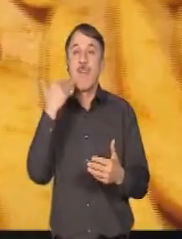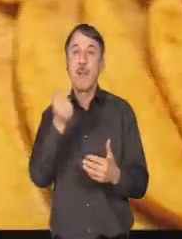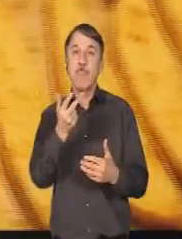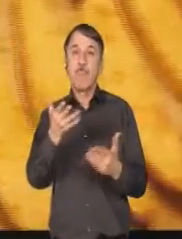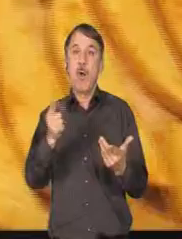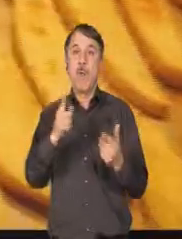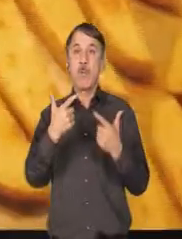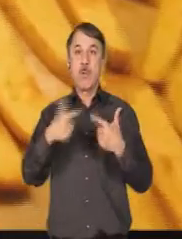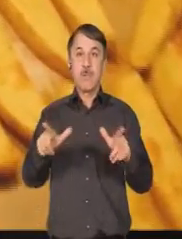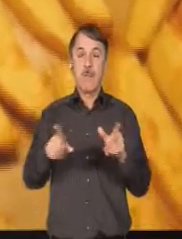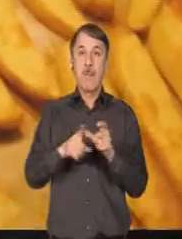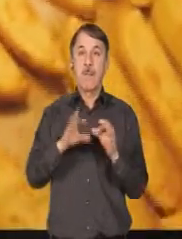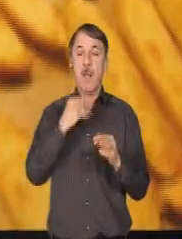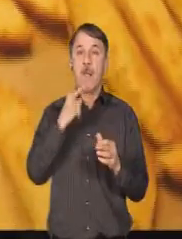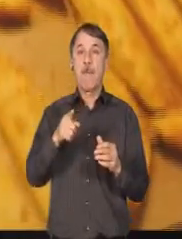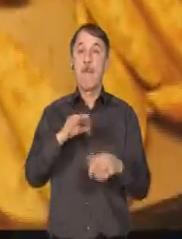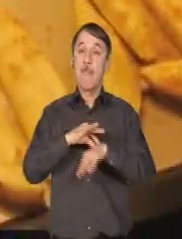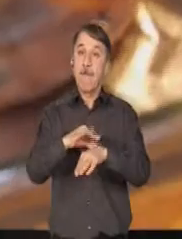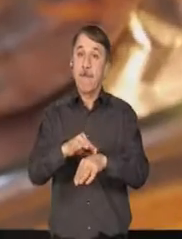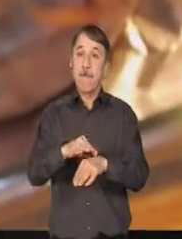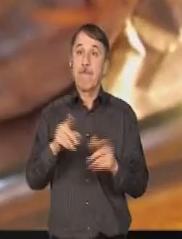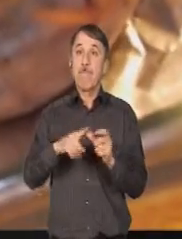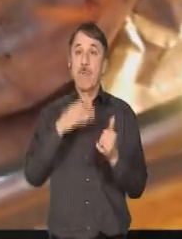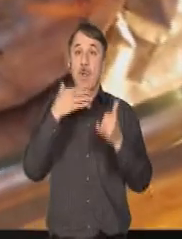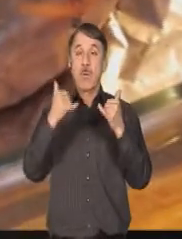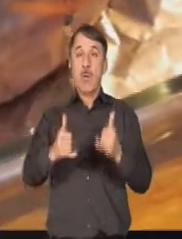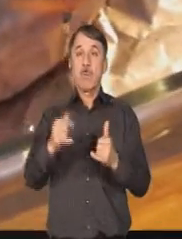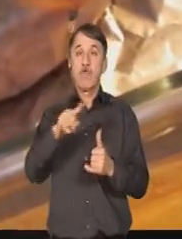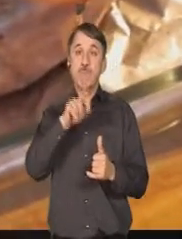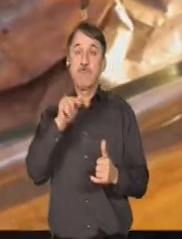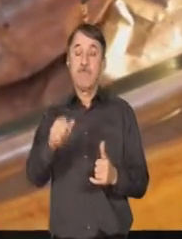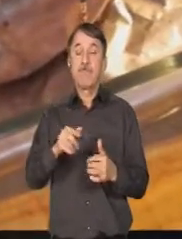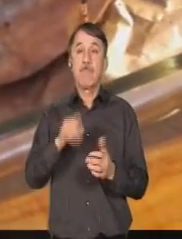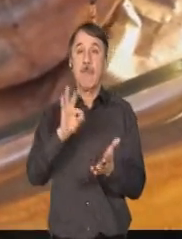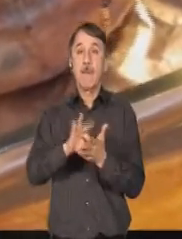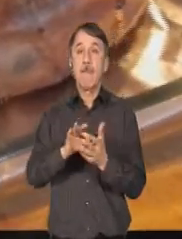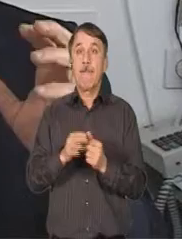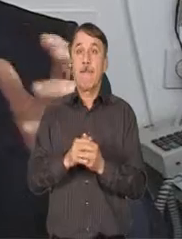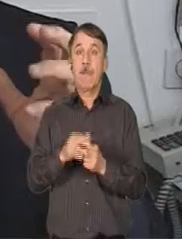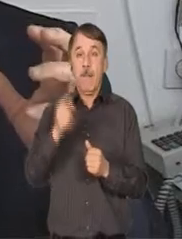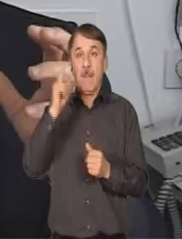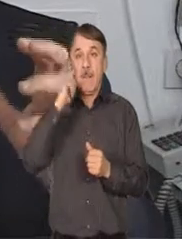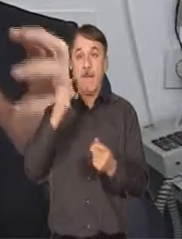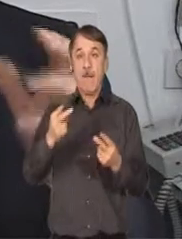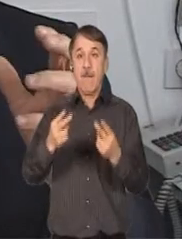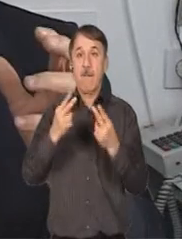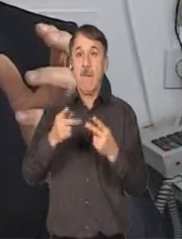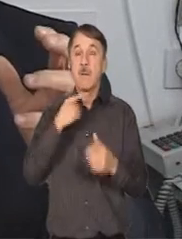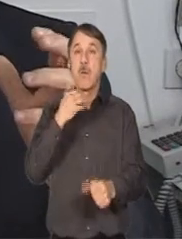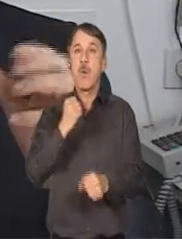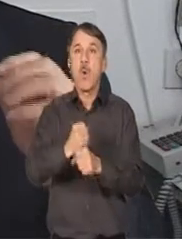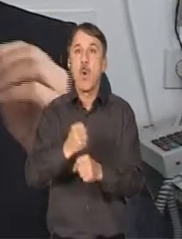količine vitamina B12. Ipak postoje namirnice koje mogu nadomestiti njegov nedostatak. Treba znati da u